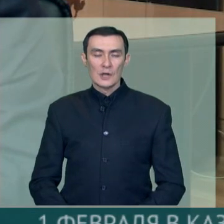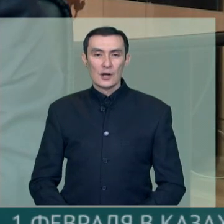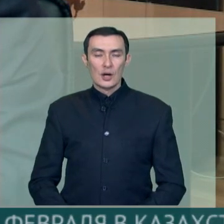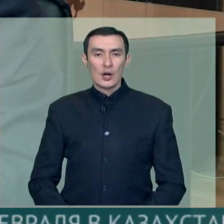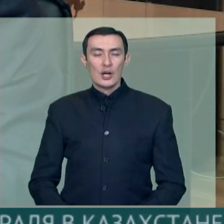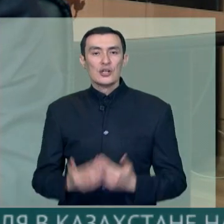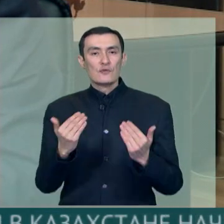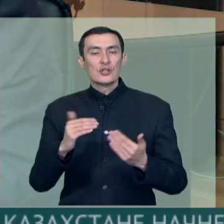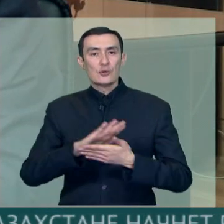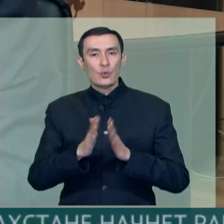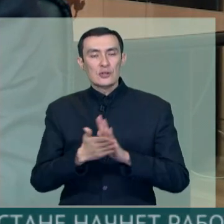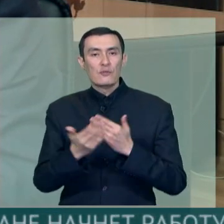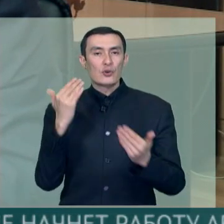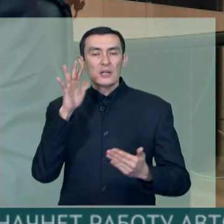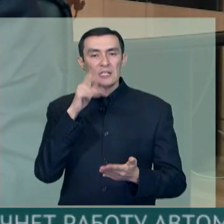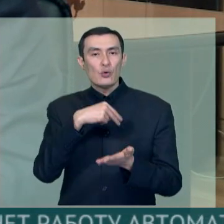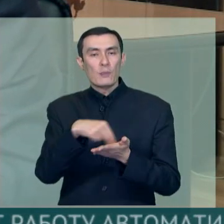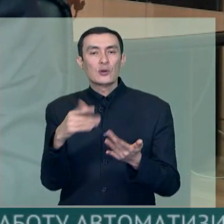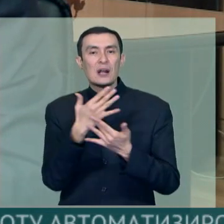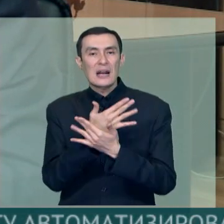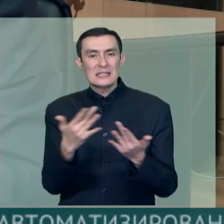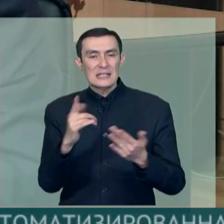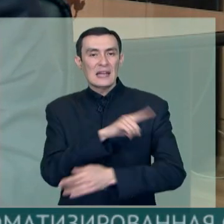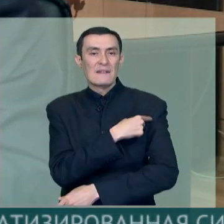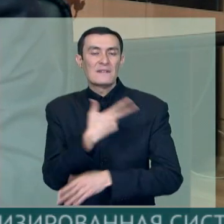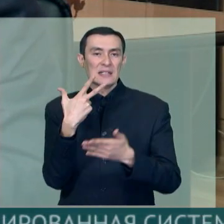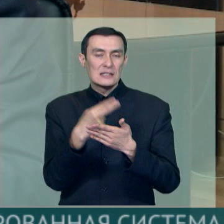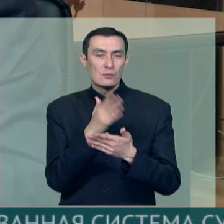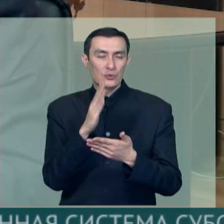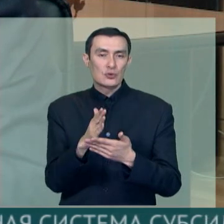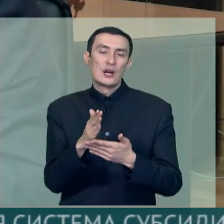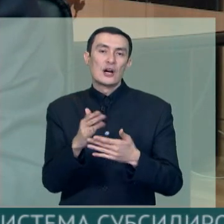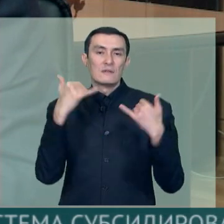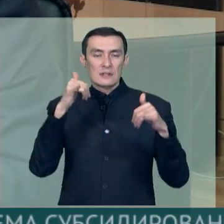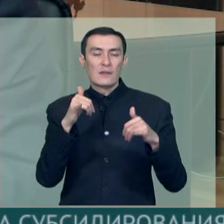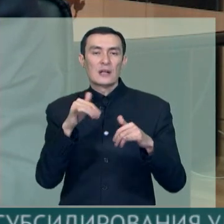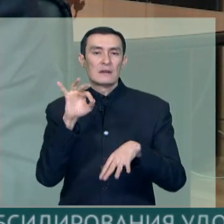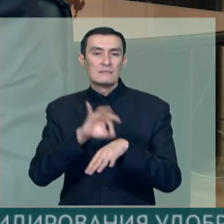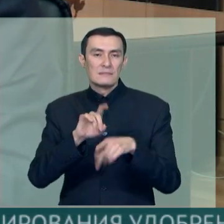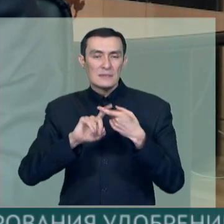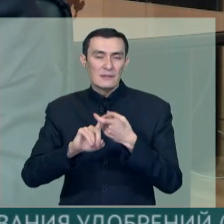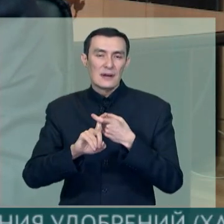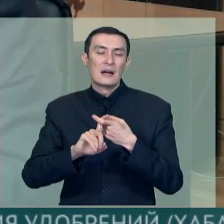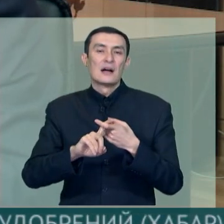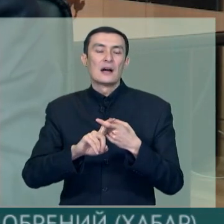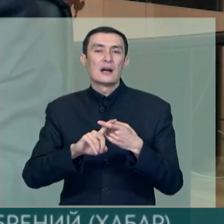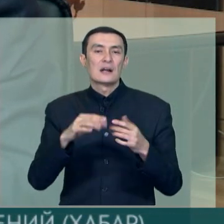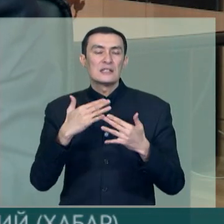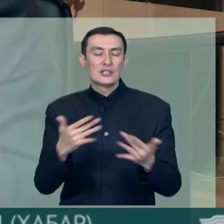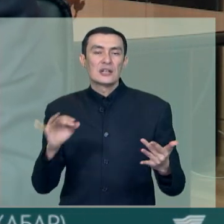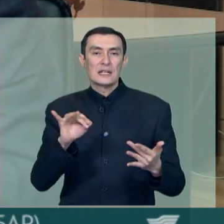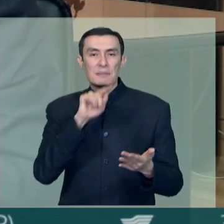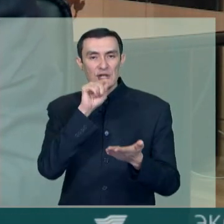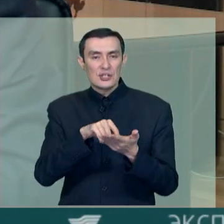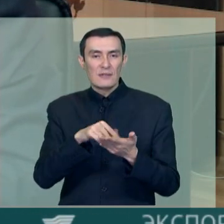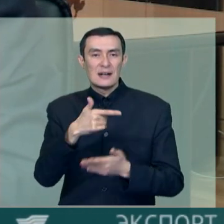Учитывая ситуацию прошлых лет, закупается разная вакцина. Прививки животным будут делаться от нодулярного дерматита, герпеса, бруцеллеза, а также